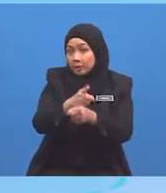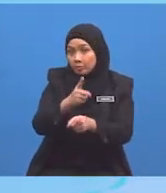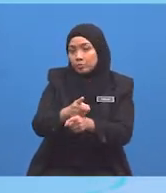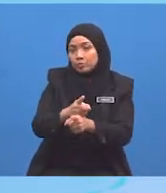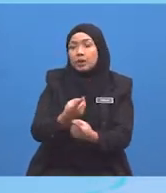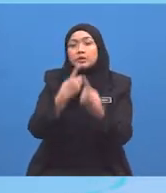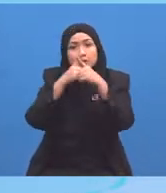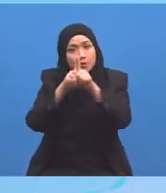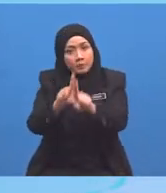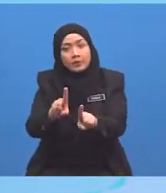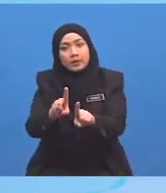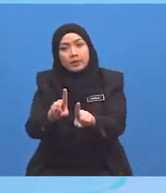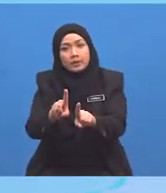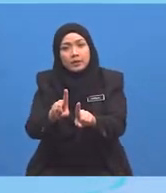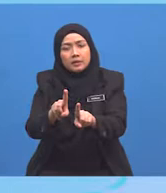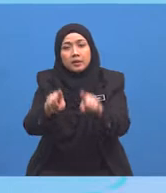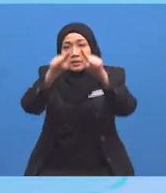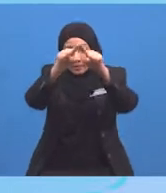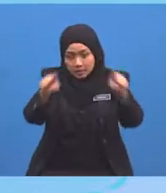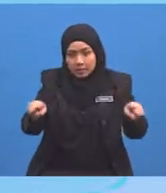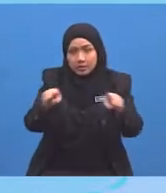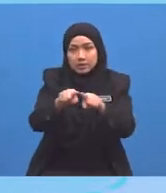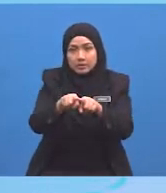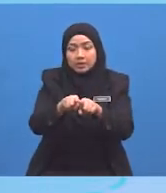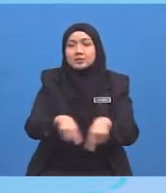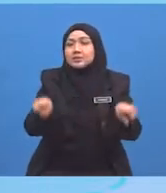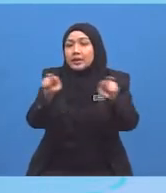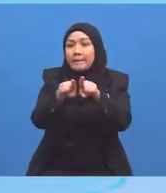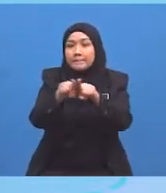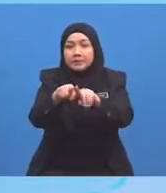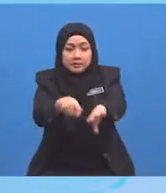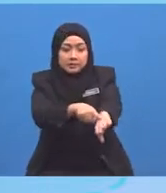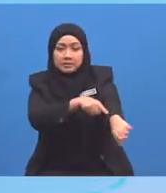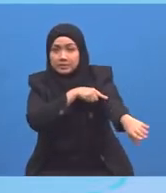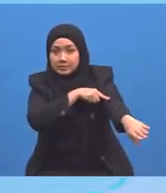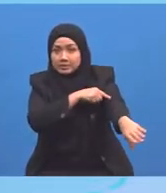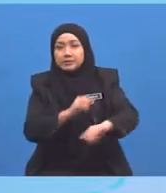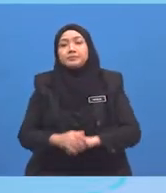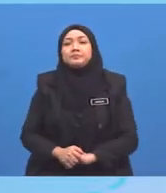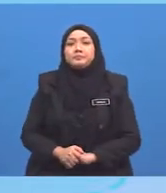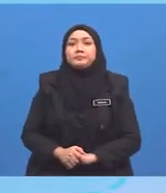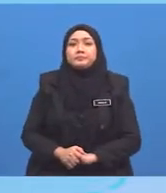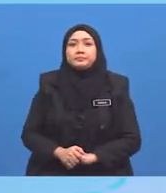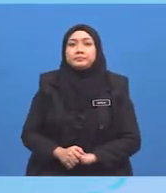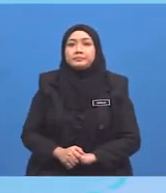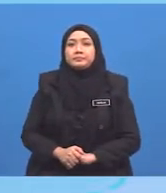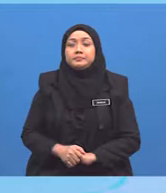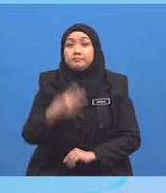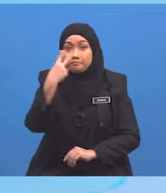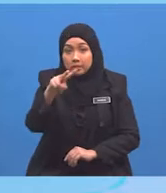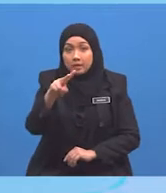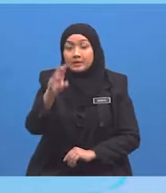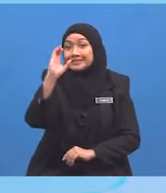anda. Ini adalah sebuah segitiga sama sisi. Seterusnya, rajah C.